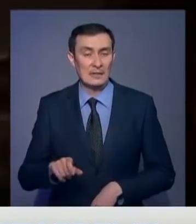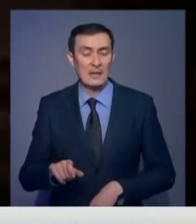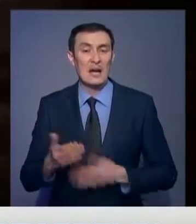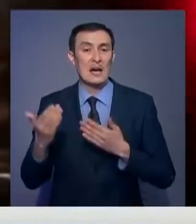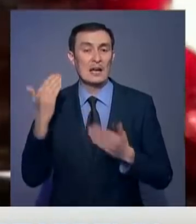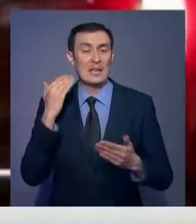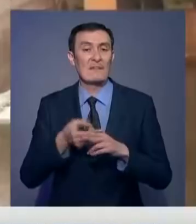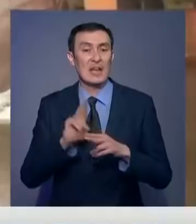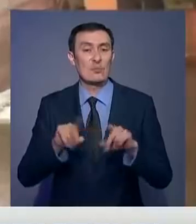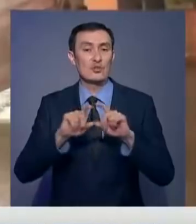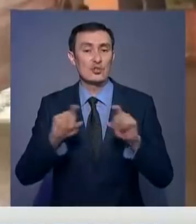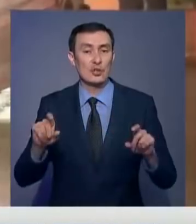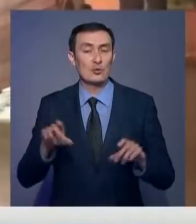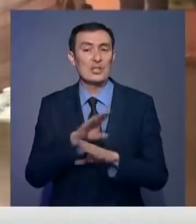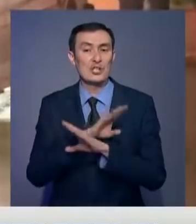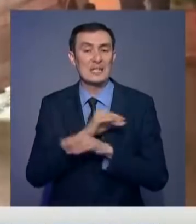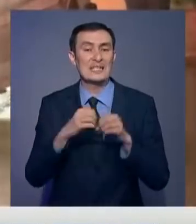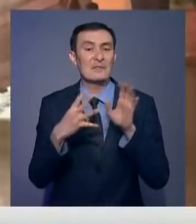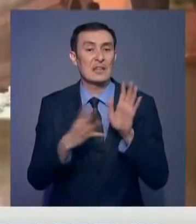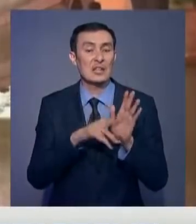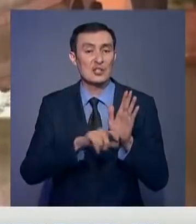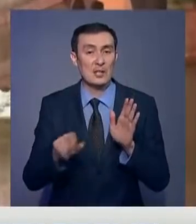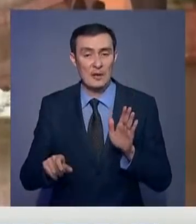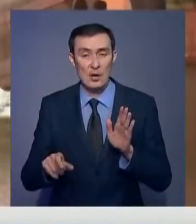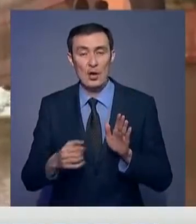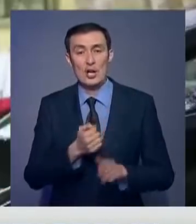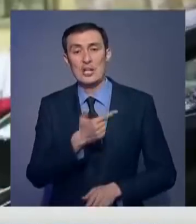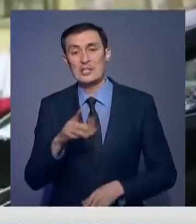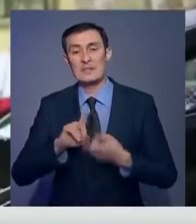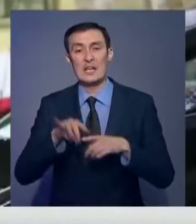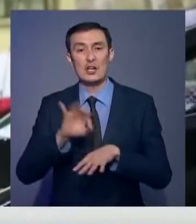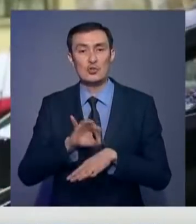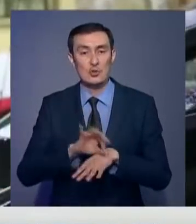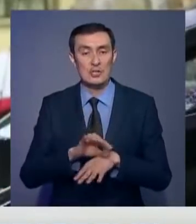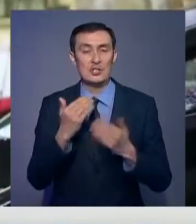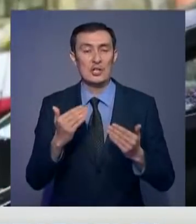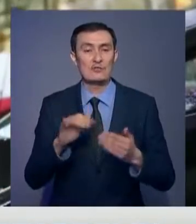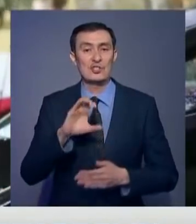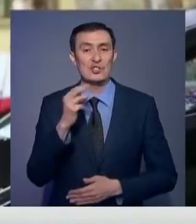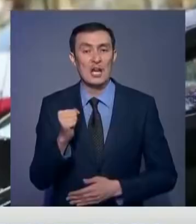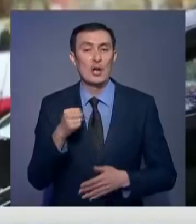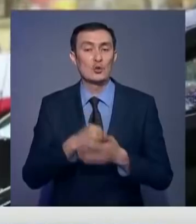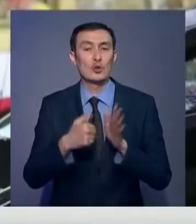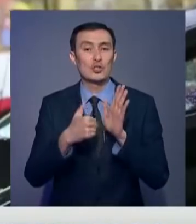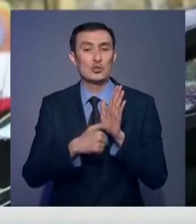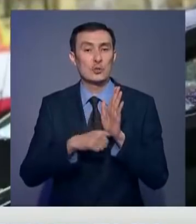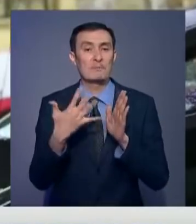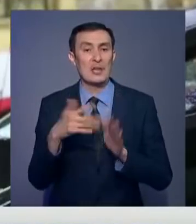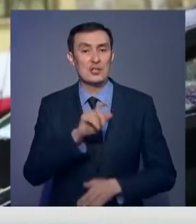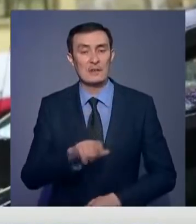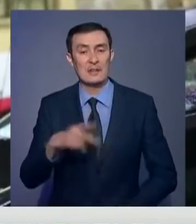слову, ранее в этом учреждении уже скончались 19 человек. Общее число зараженных коронавирусом в стране достигло 605